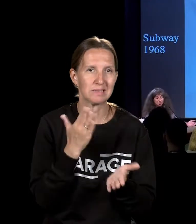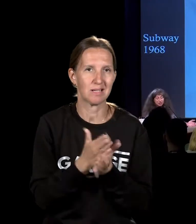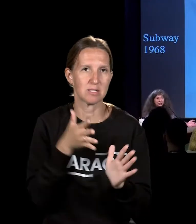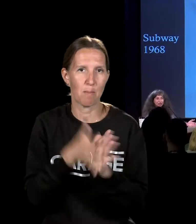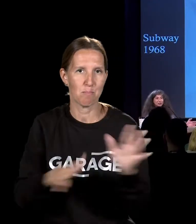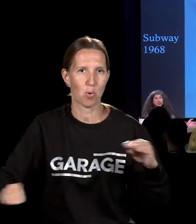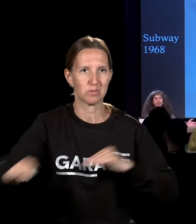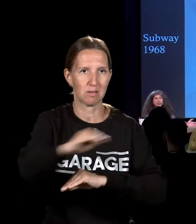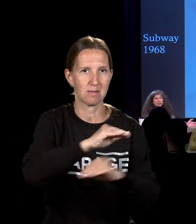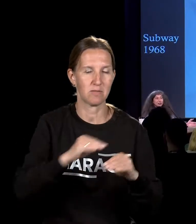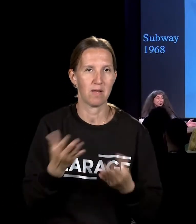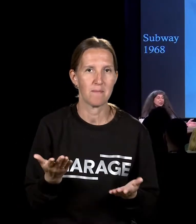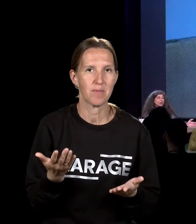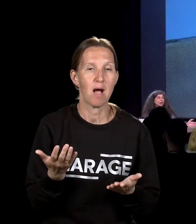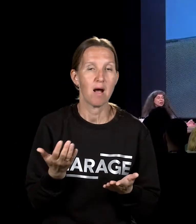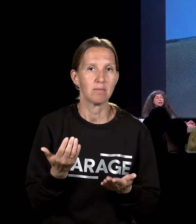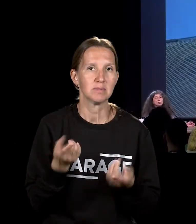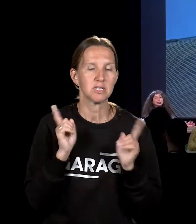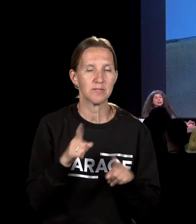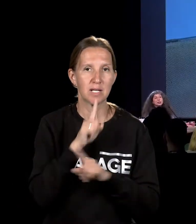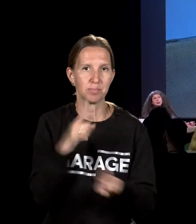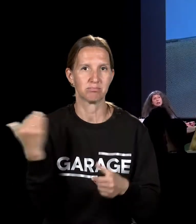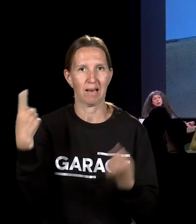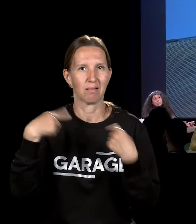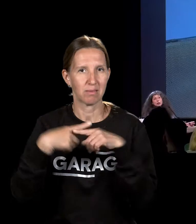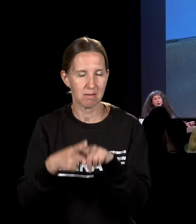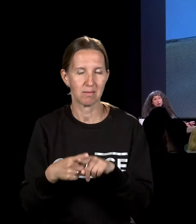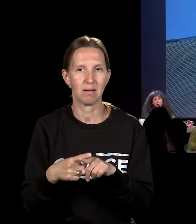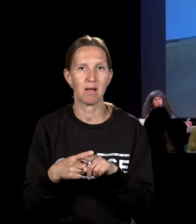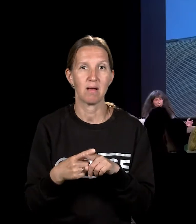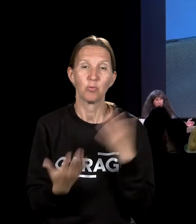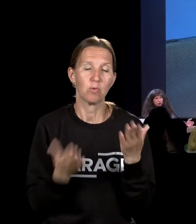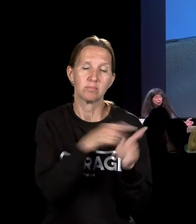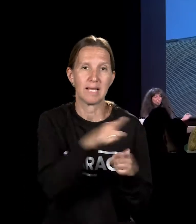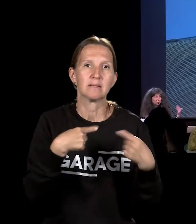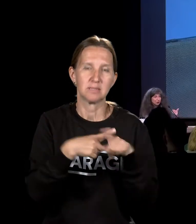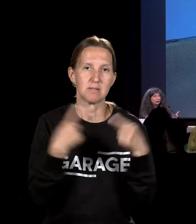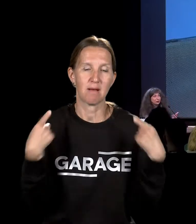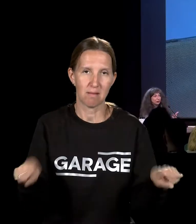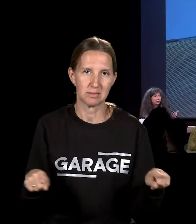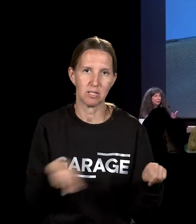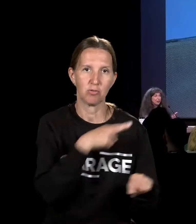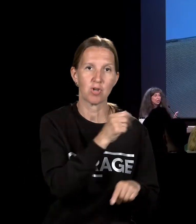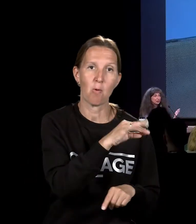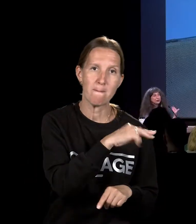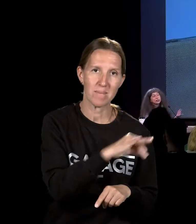разнице эстетика и техника, действительно, на Джекамити и Сигл достаточно близкие художники, поэтому для Сигл